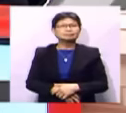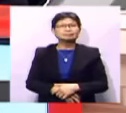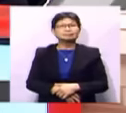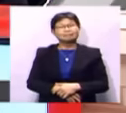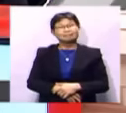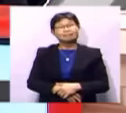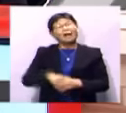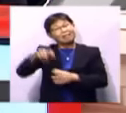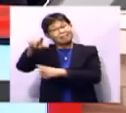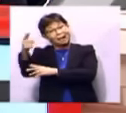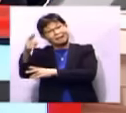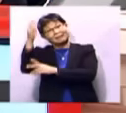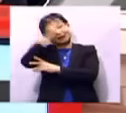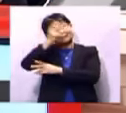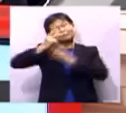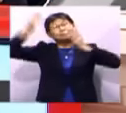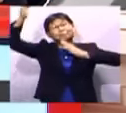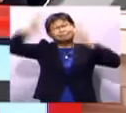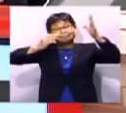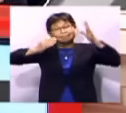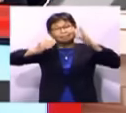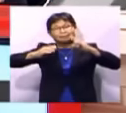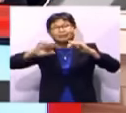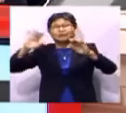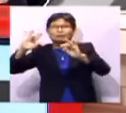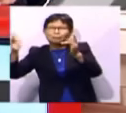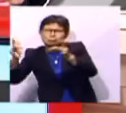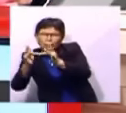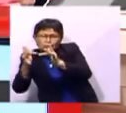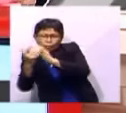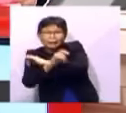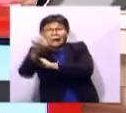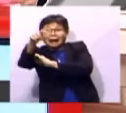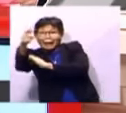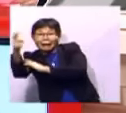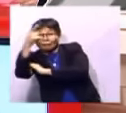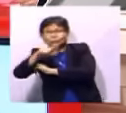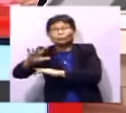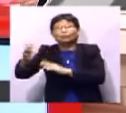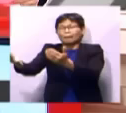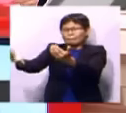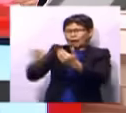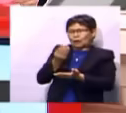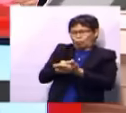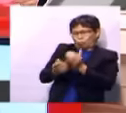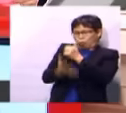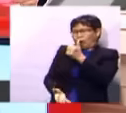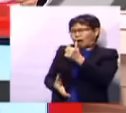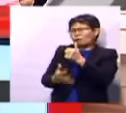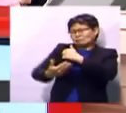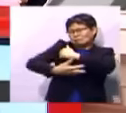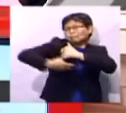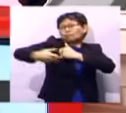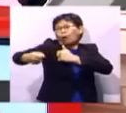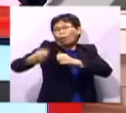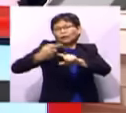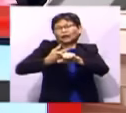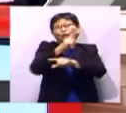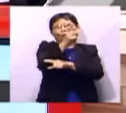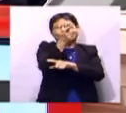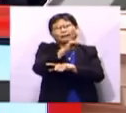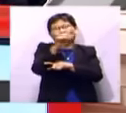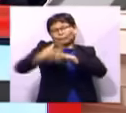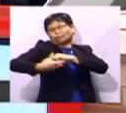Baik, dalam perkembangan lain, kerajaan Malaysia akan menghubungi beberapa negara bagi mendapatkan balik dana yang didakwa diseleweng daripada